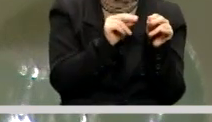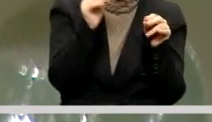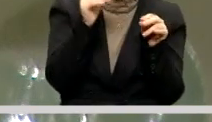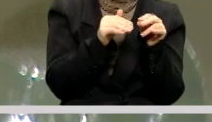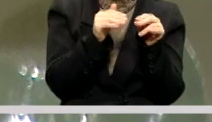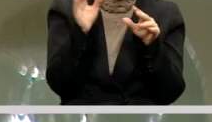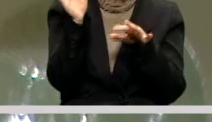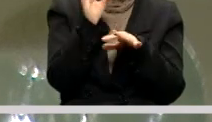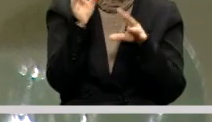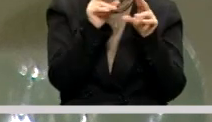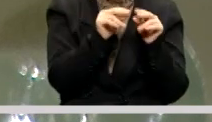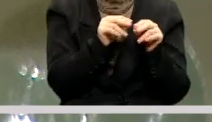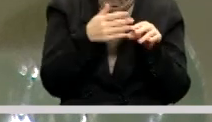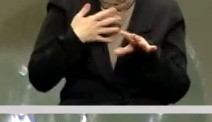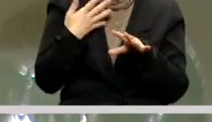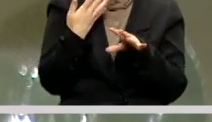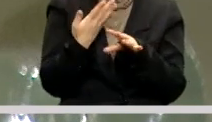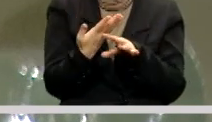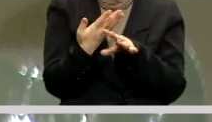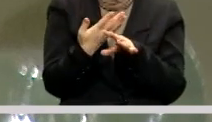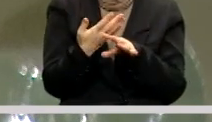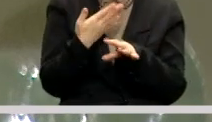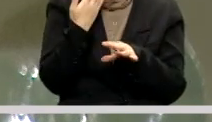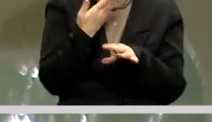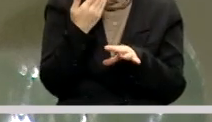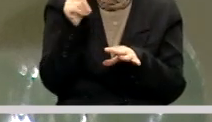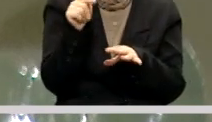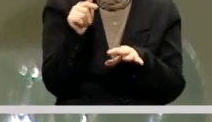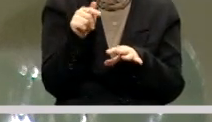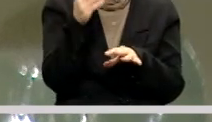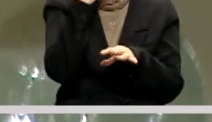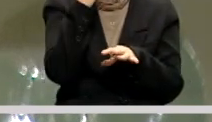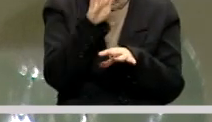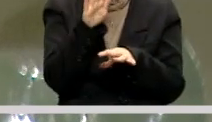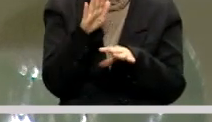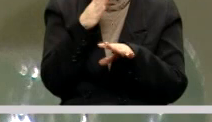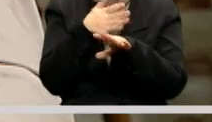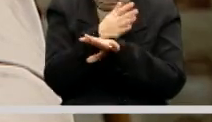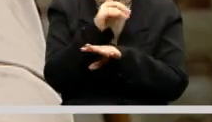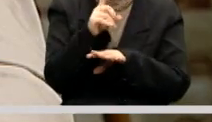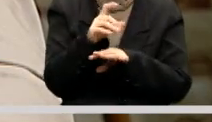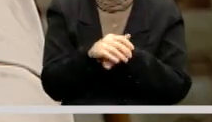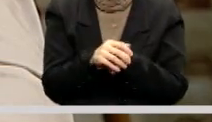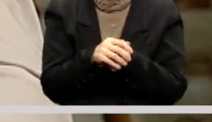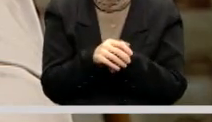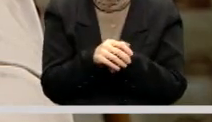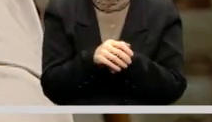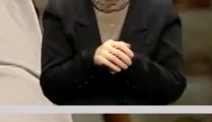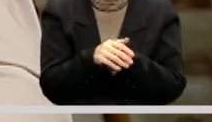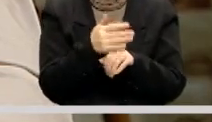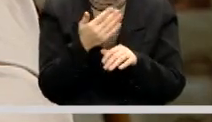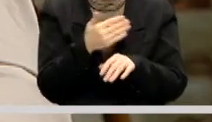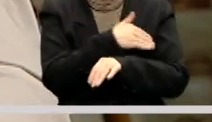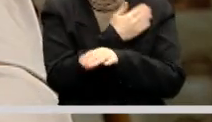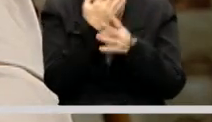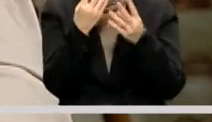o uyku halini işte azaltacak bir şeyler yapmak doğru mu? Yoksa yine doğal akışta mı kalmak lazım? Yani doğal akışı bozmaya çalışsanız